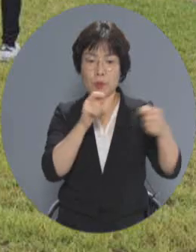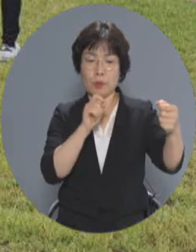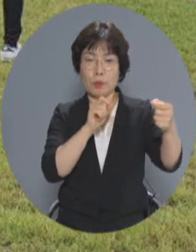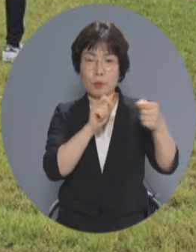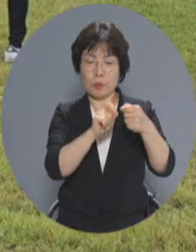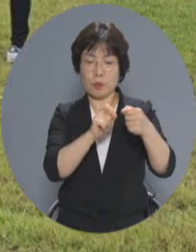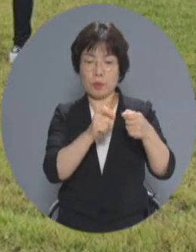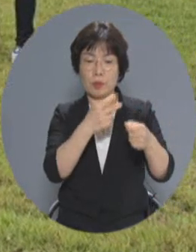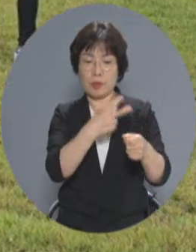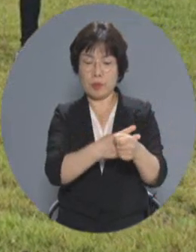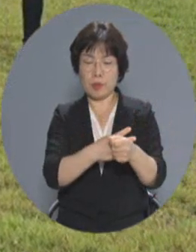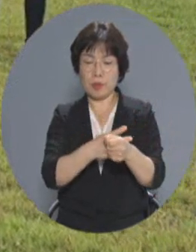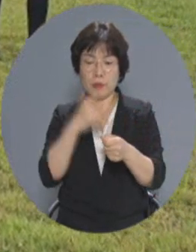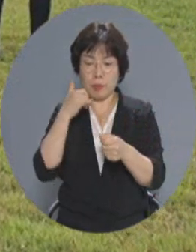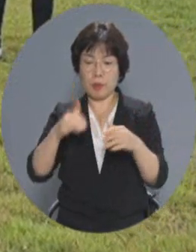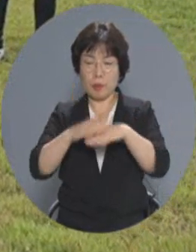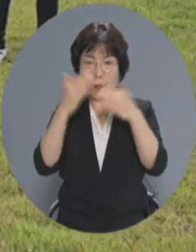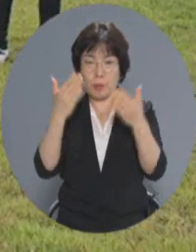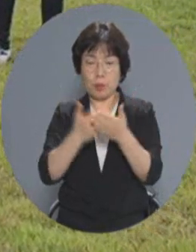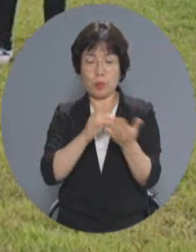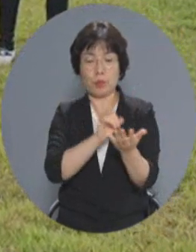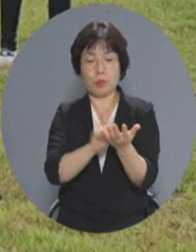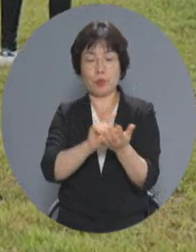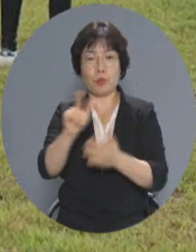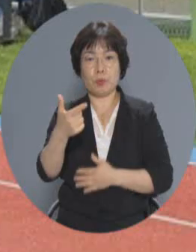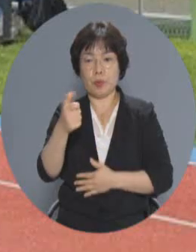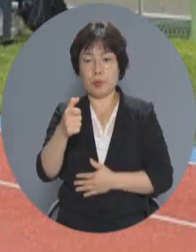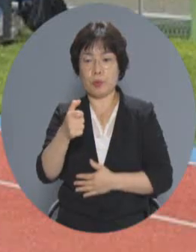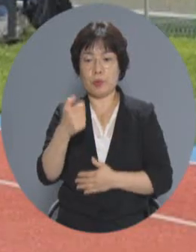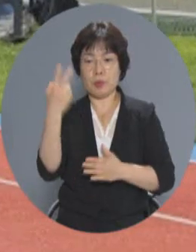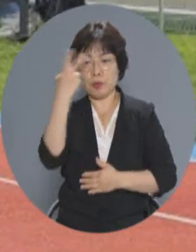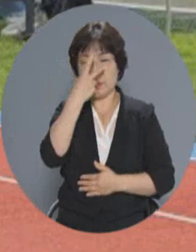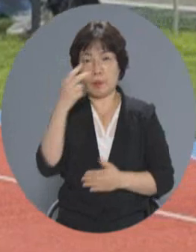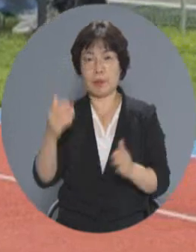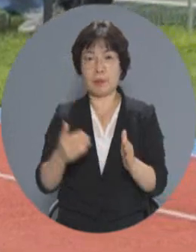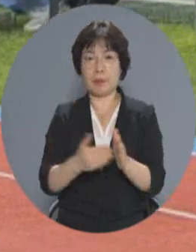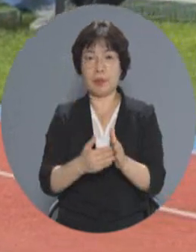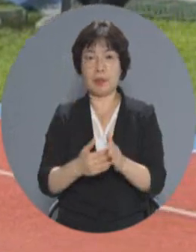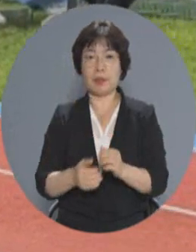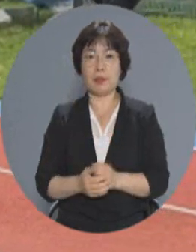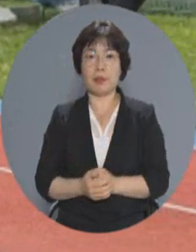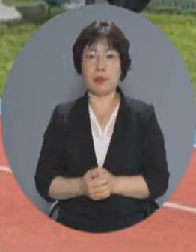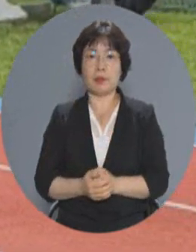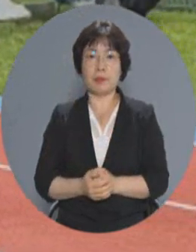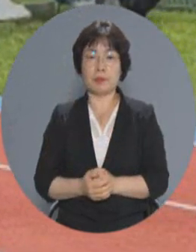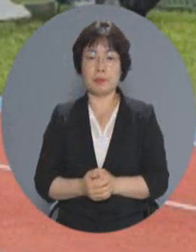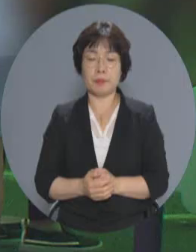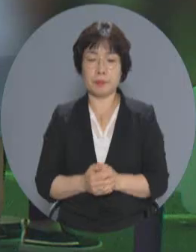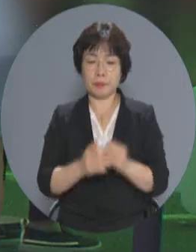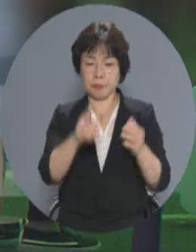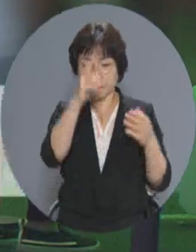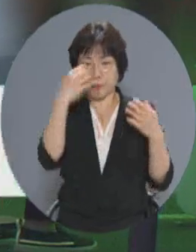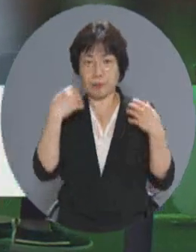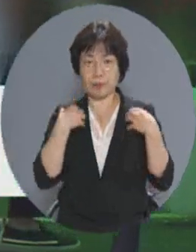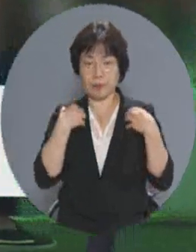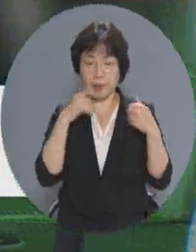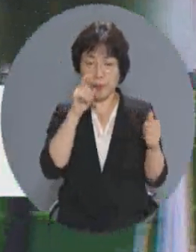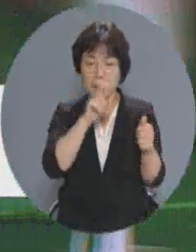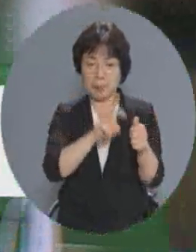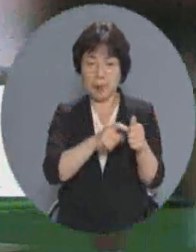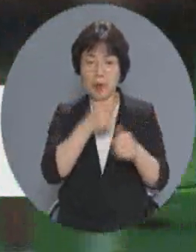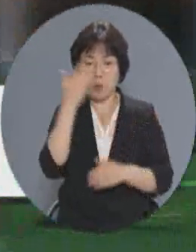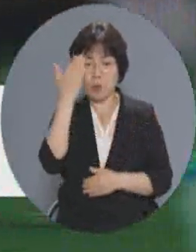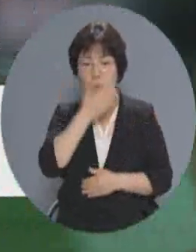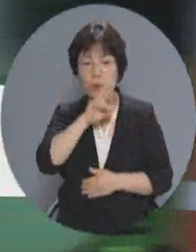학생과 교직원을 포함해 접촉자 650여 명이 코로나 검사를 받았습니다. 방역당국은 오늘 확진된